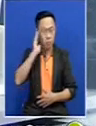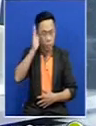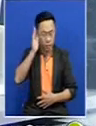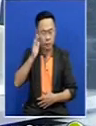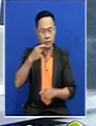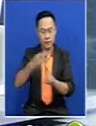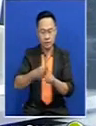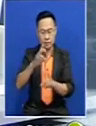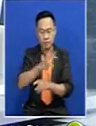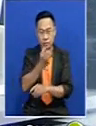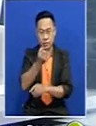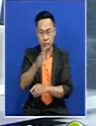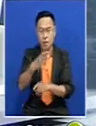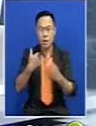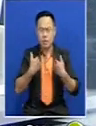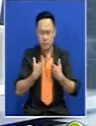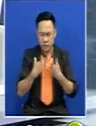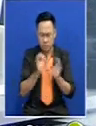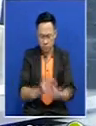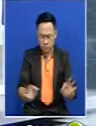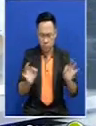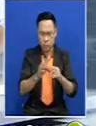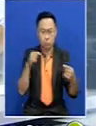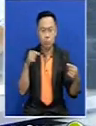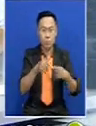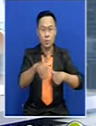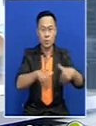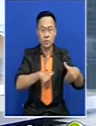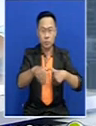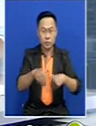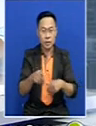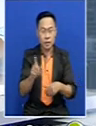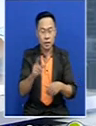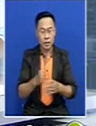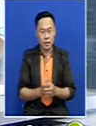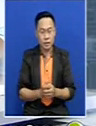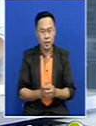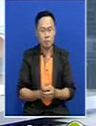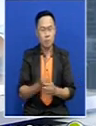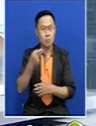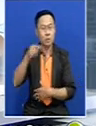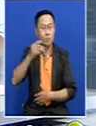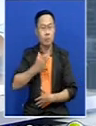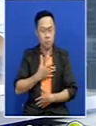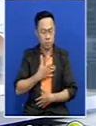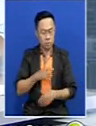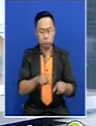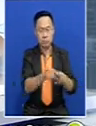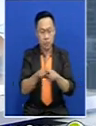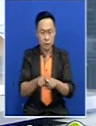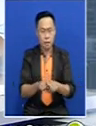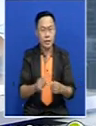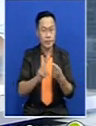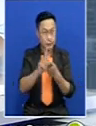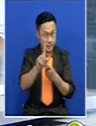นี้ครับ15กรกฎาคมมีเรื่องที่เกี่ยวข้องโดยตรงกับคุณผู้ชมกับประชาชนแล้วก็เป็นผลประโยชน์ของพี่น้องทุกคนนะครับ